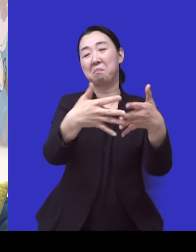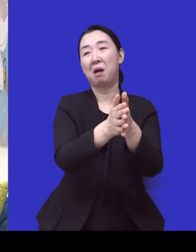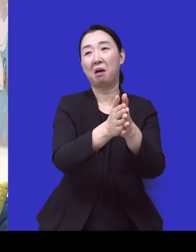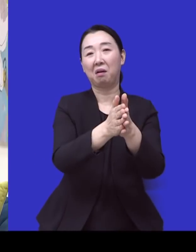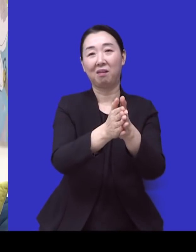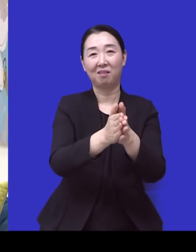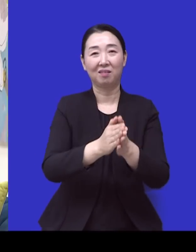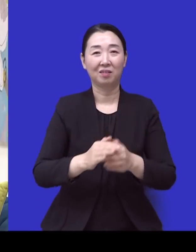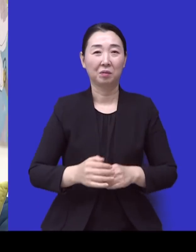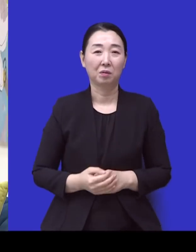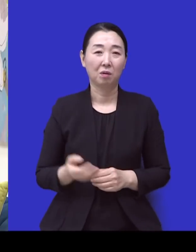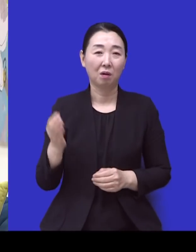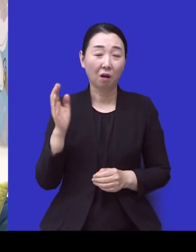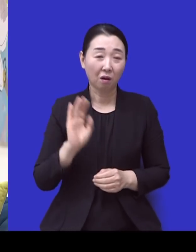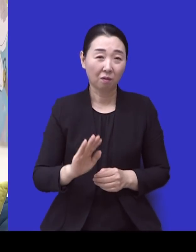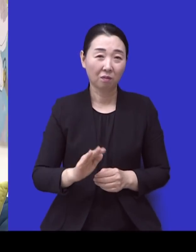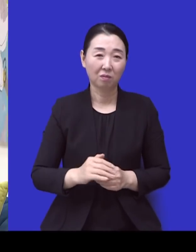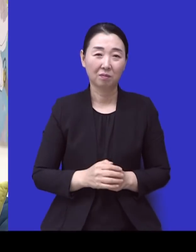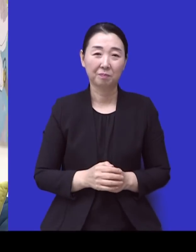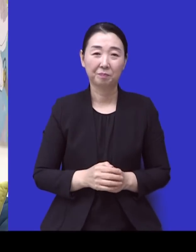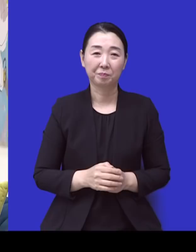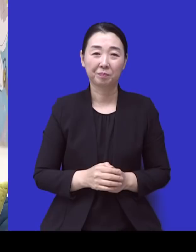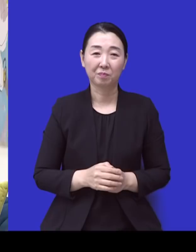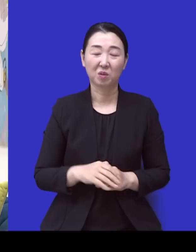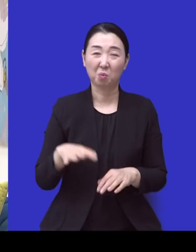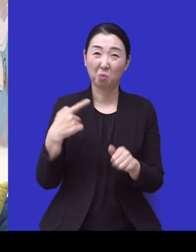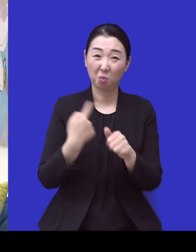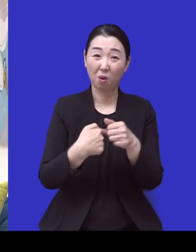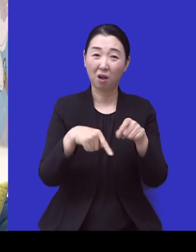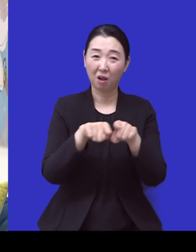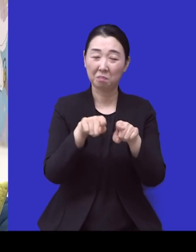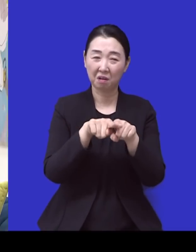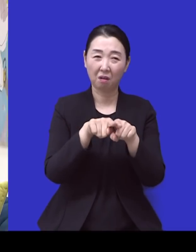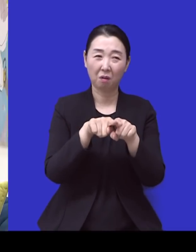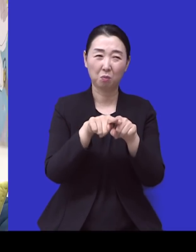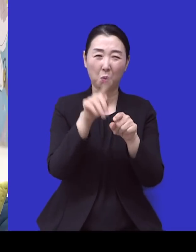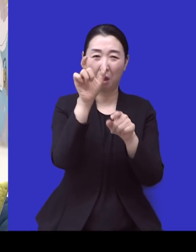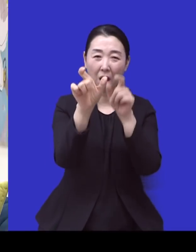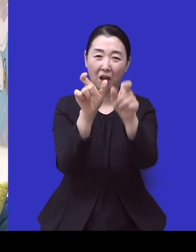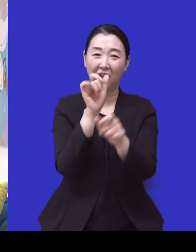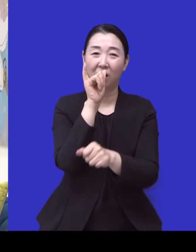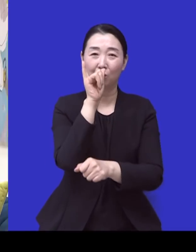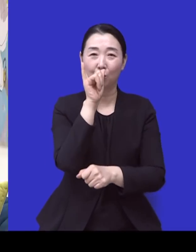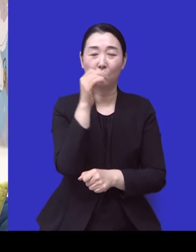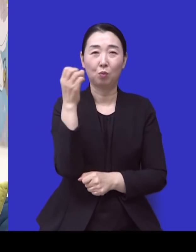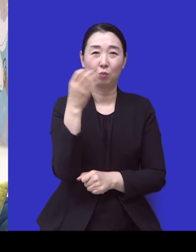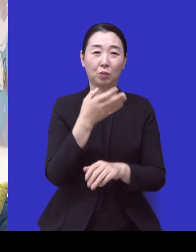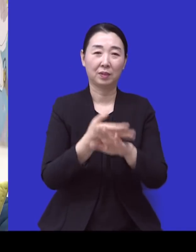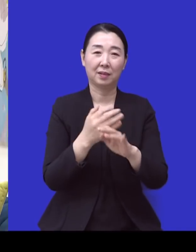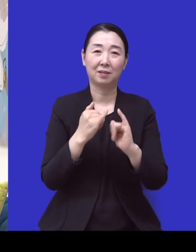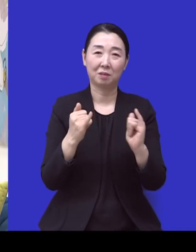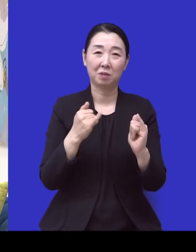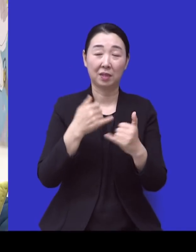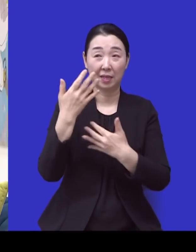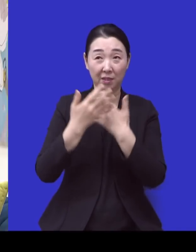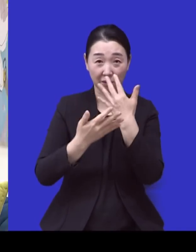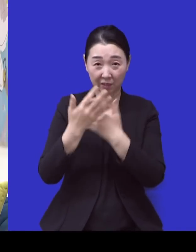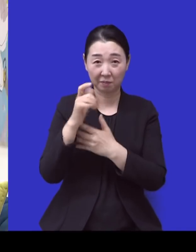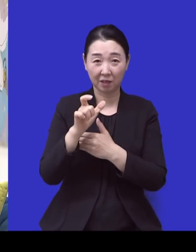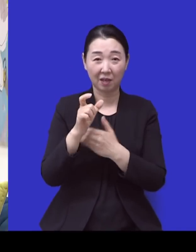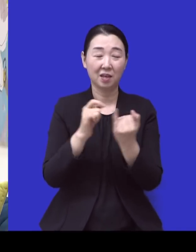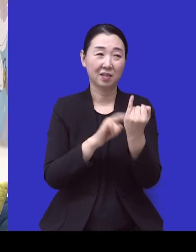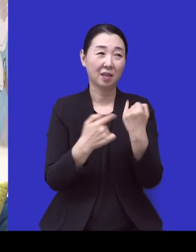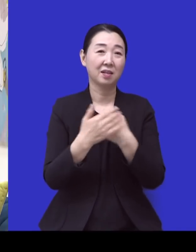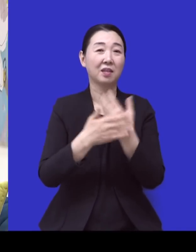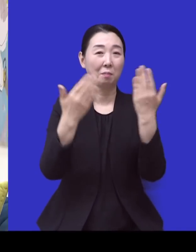근데 계속 너무 또 이제 욕이랑 막 섞어서 다시기도 하고 또 다른 분이 제 영상에 K님